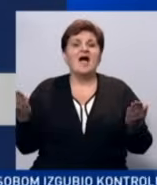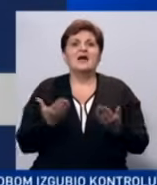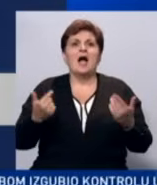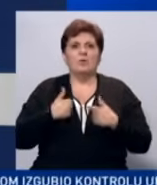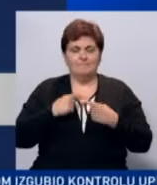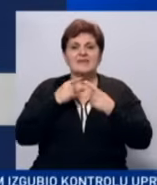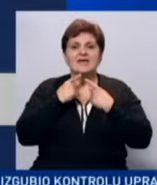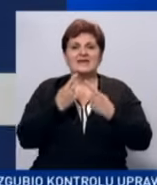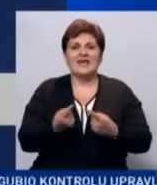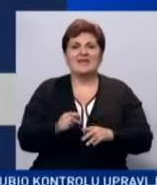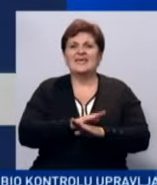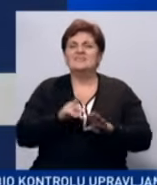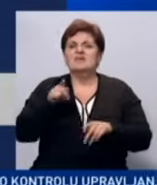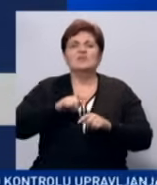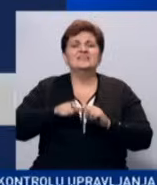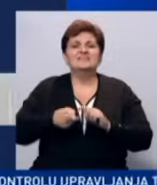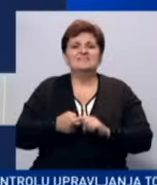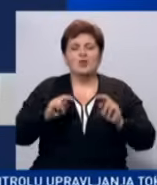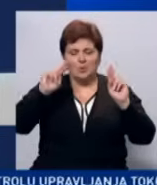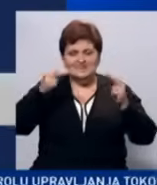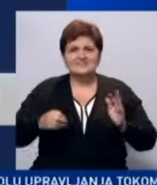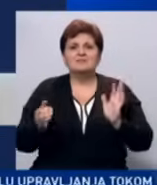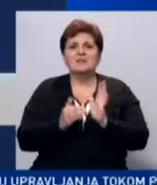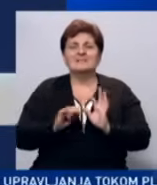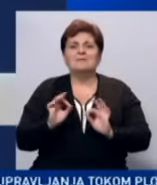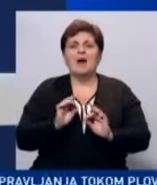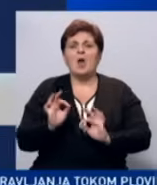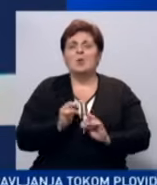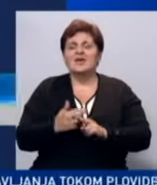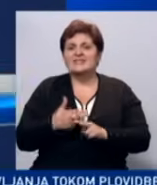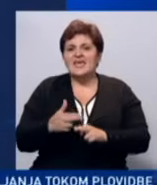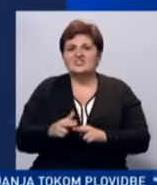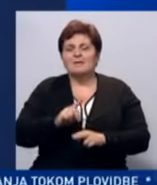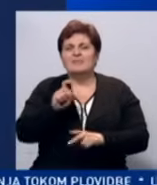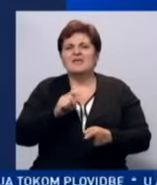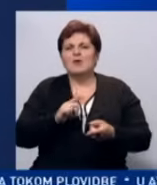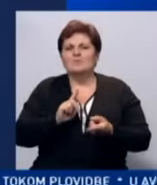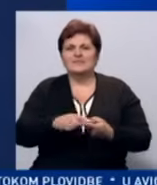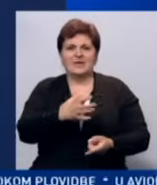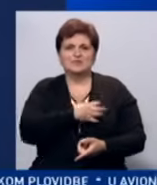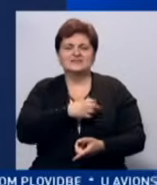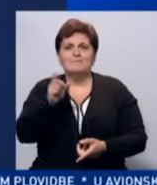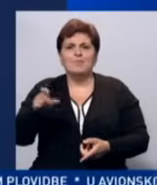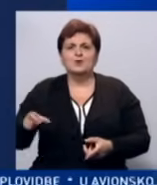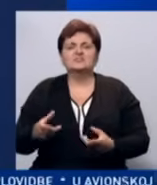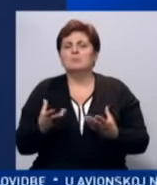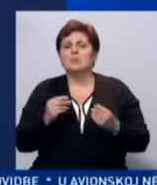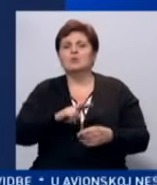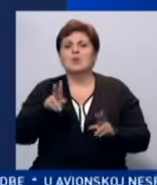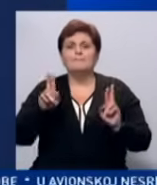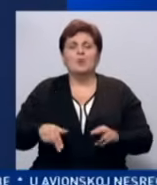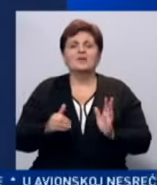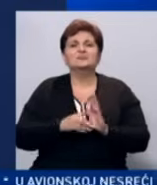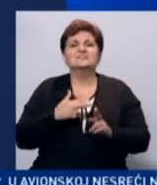rekao, svih onih stvari koje sistemski treba urediti, a pogotovo i pitanja vezan za boračku populaciju, koja je mnoga druga, moraju